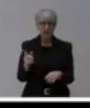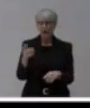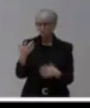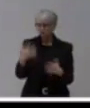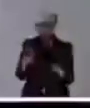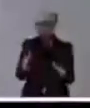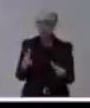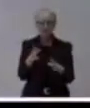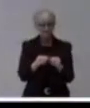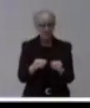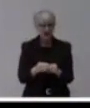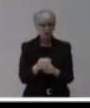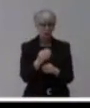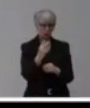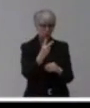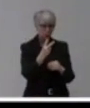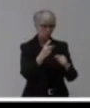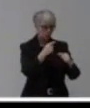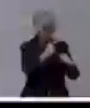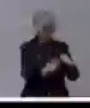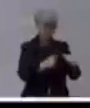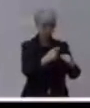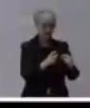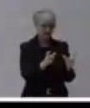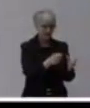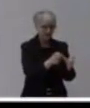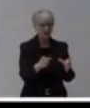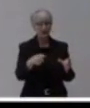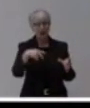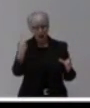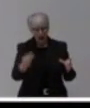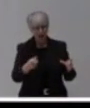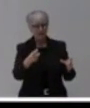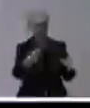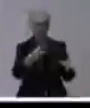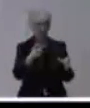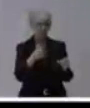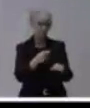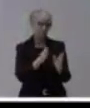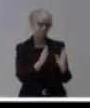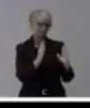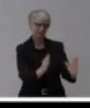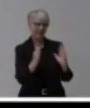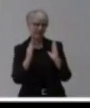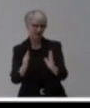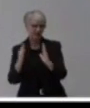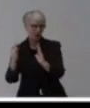abbiamo già realizzato 2 cicli, altri 2 sono previsti a settembre e poi